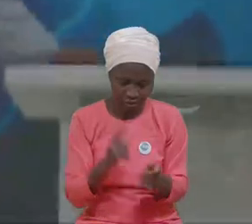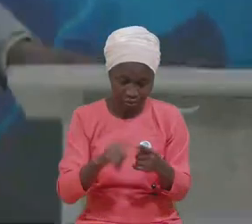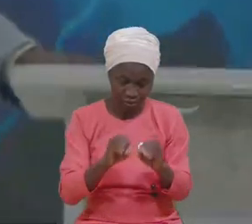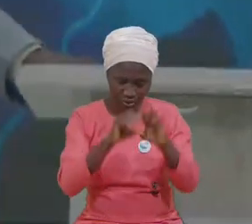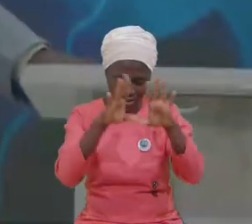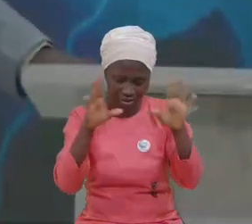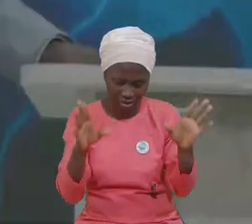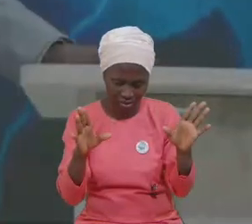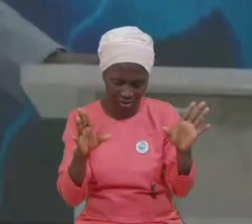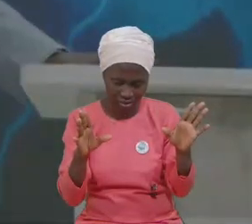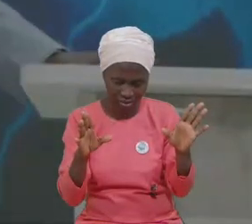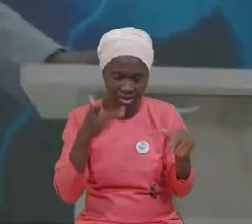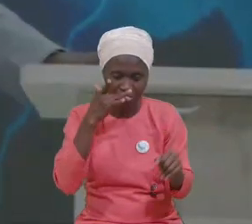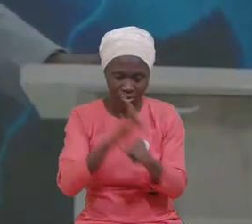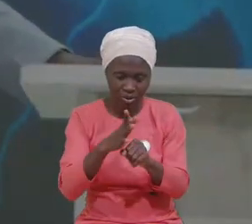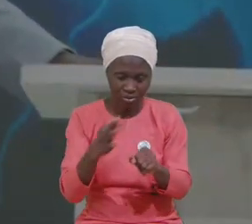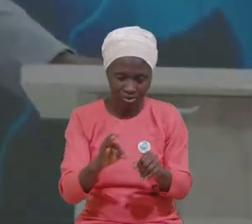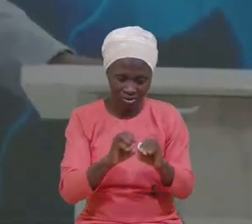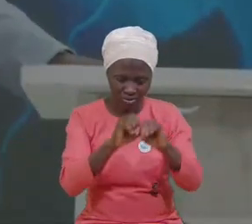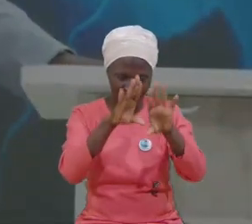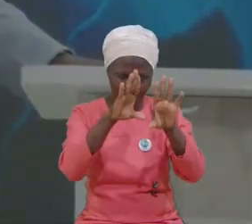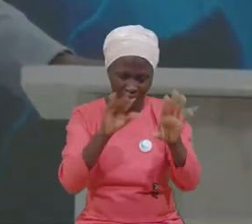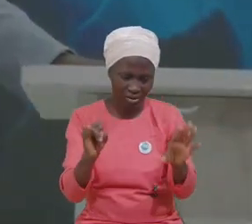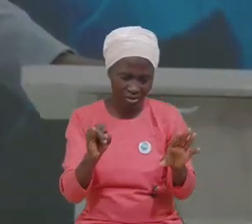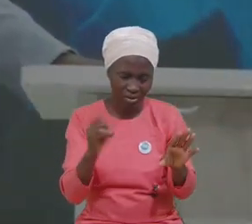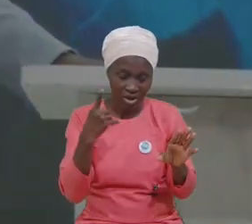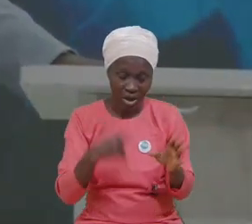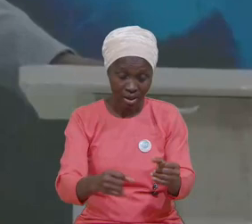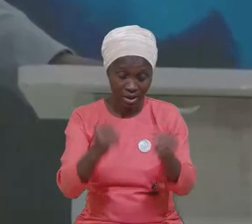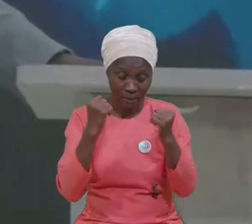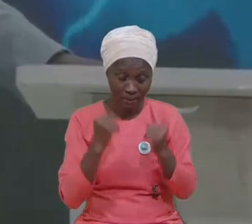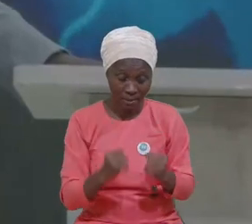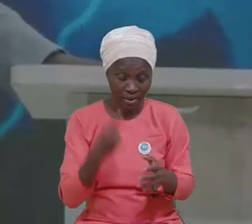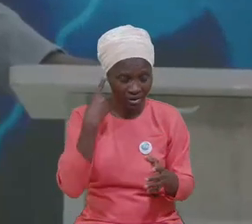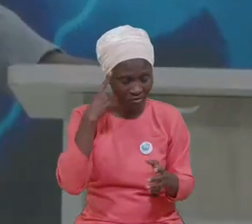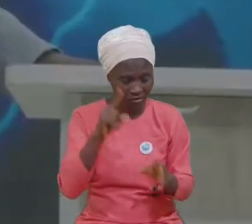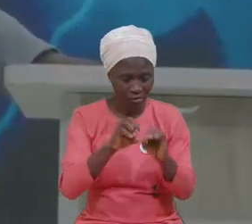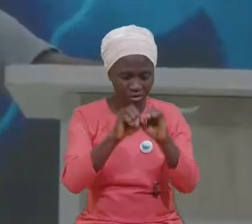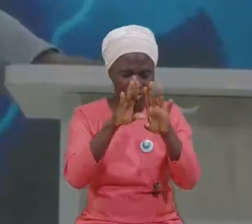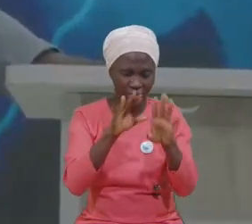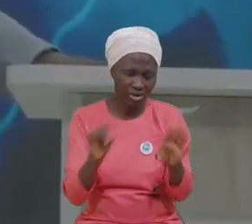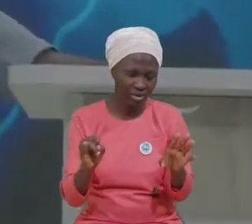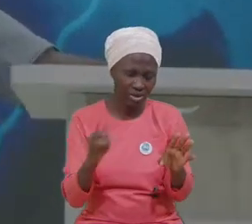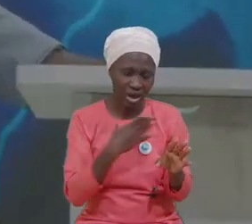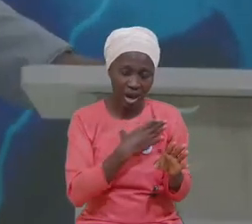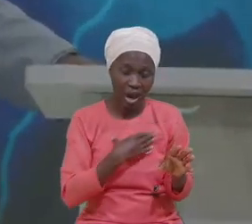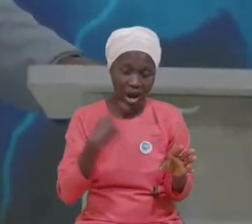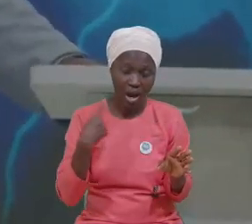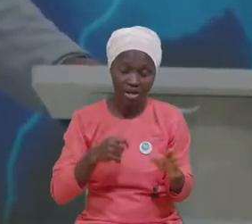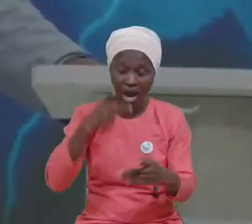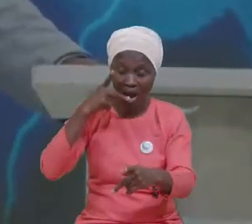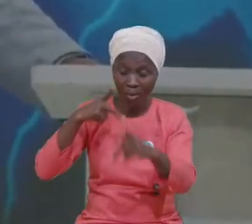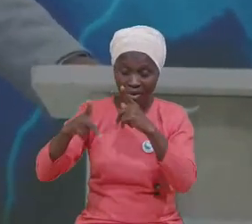Pour briller, la promesse pour briller, la puissance pour briller et